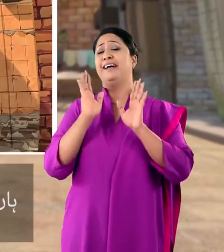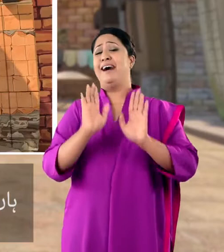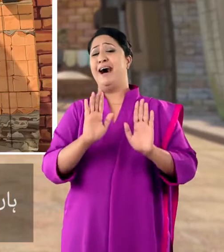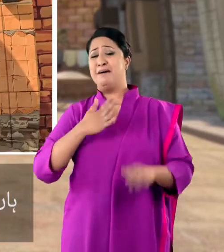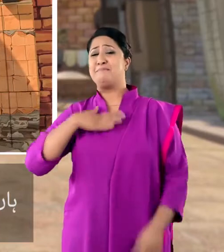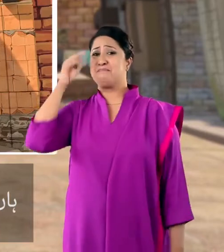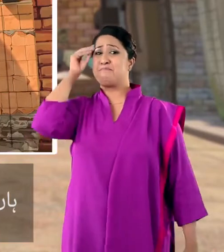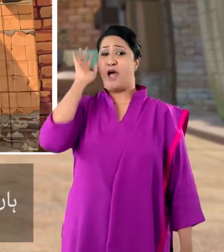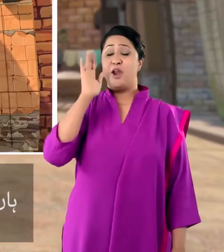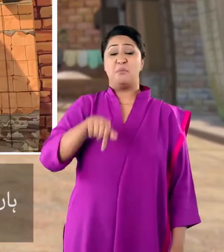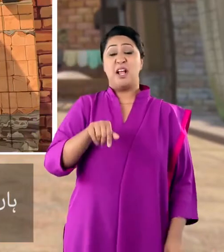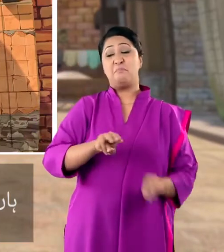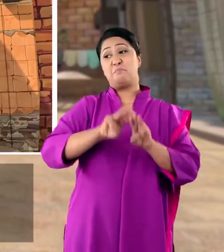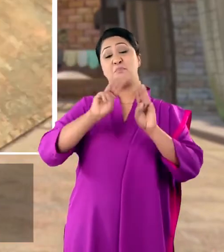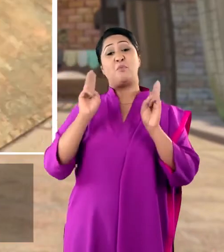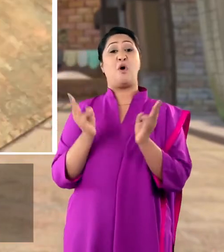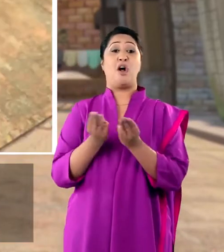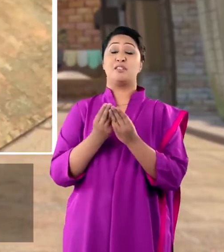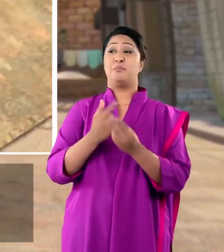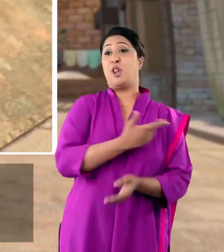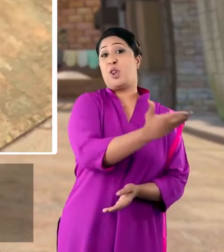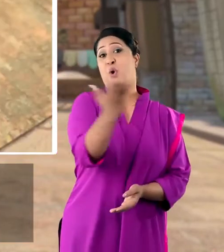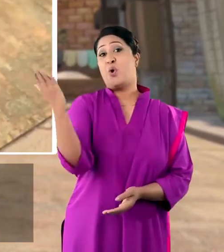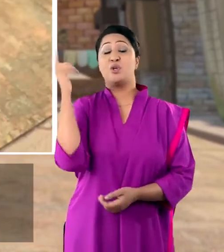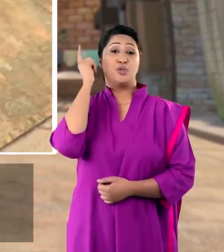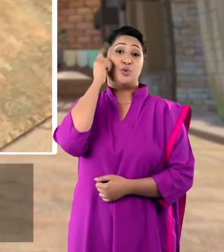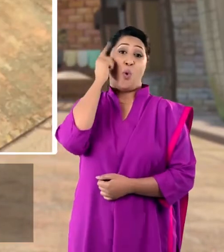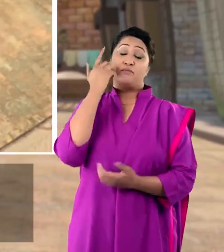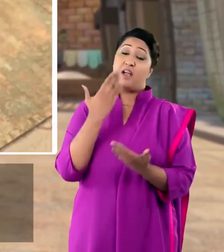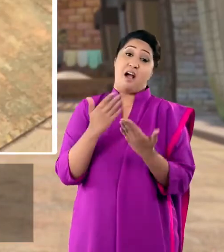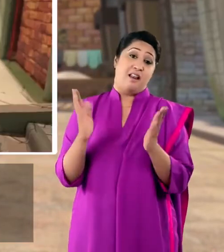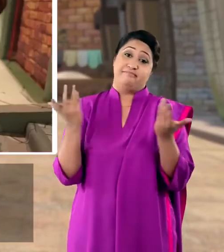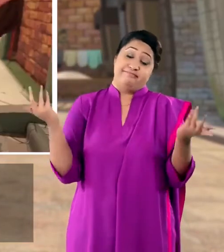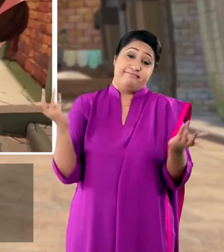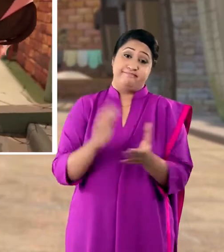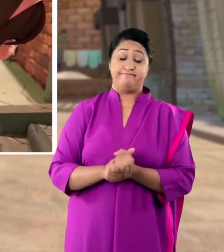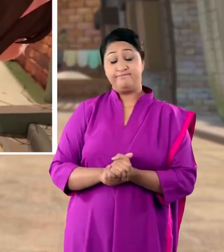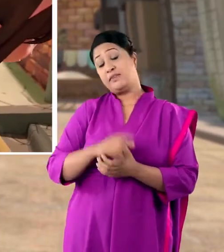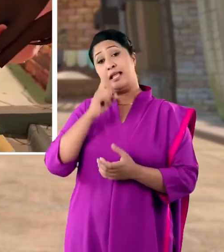सकती हो, मगर क्या करें, इस मुआशरे में लोग ऐसा ही सोचते हैं।